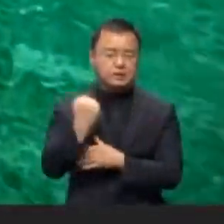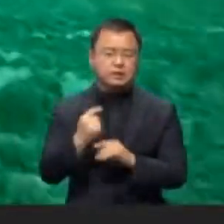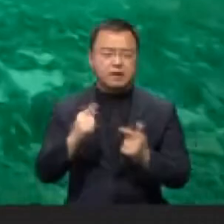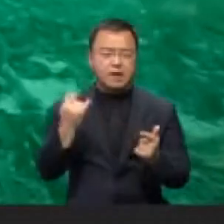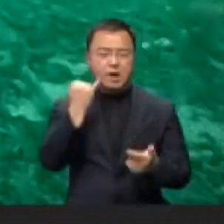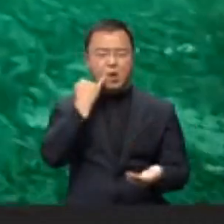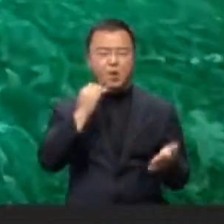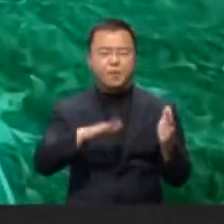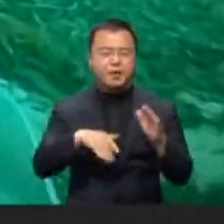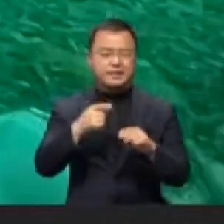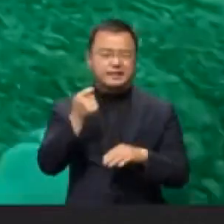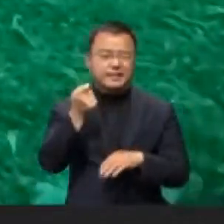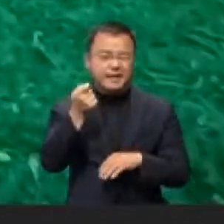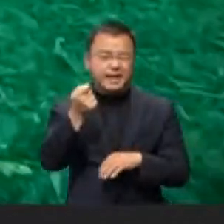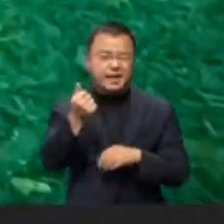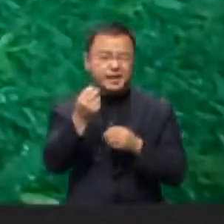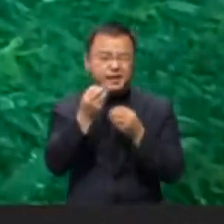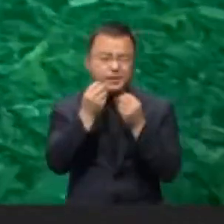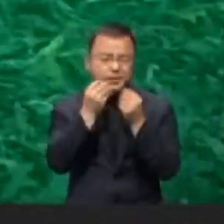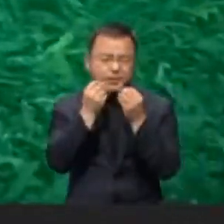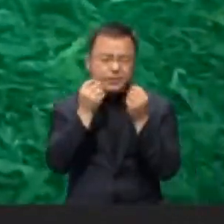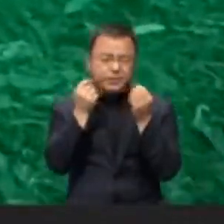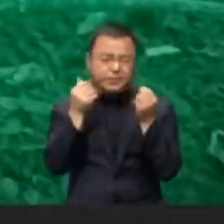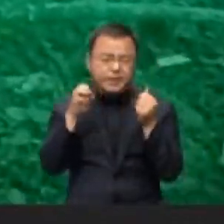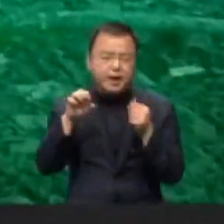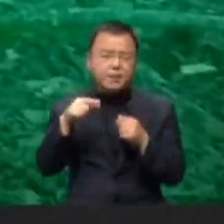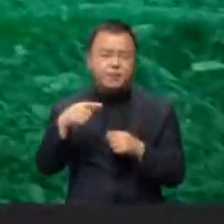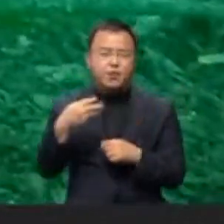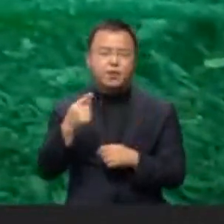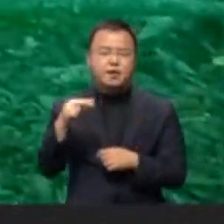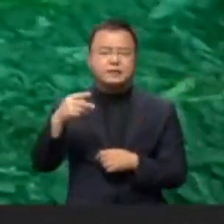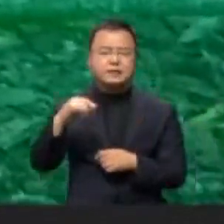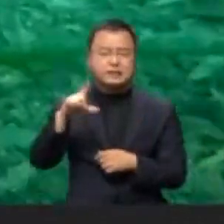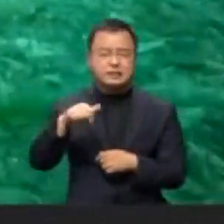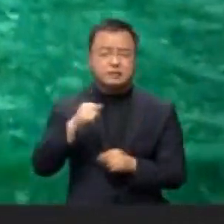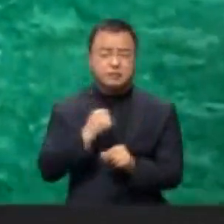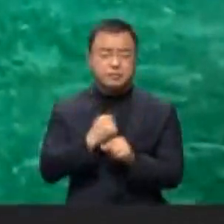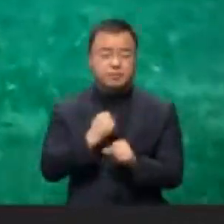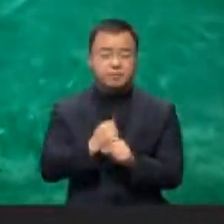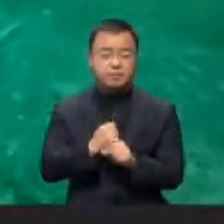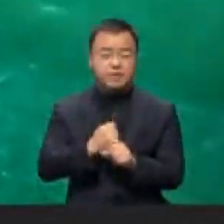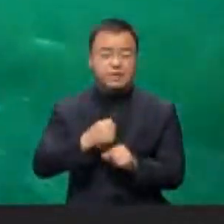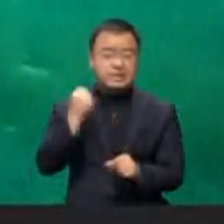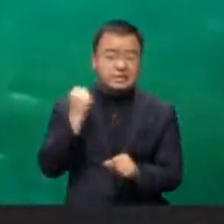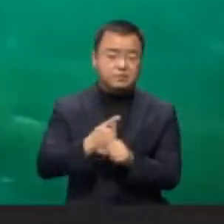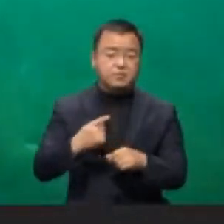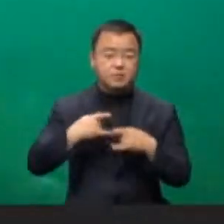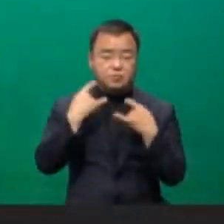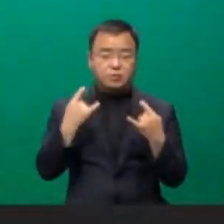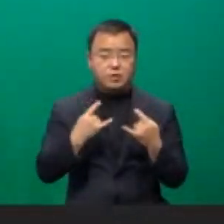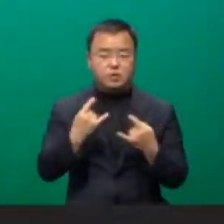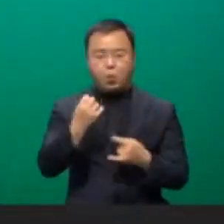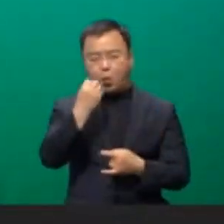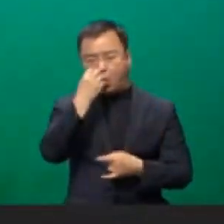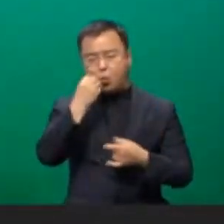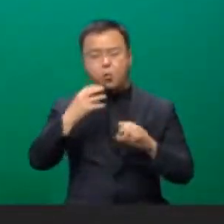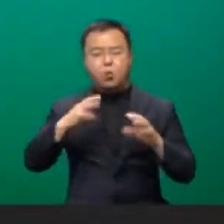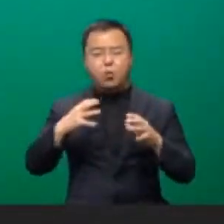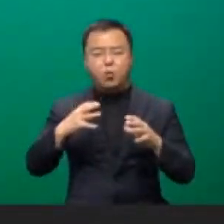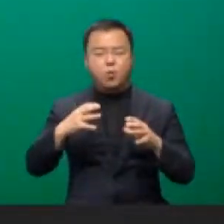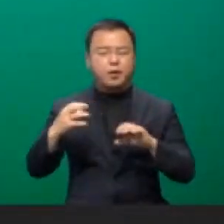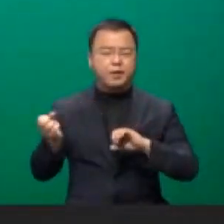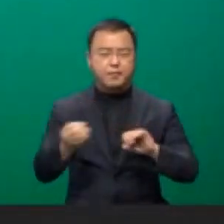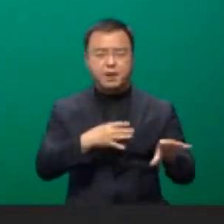미세 플라스틱으로 분해됩니다. 이미 프랑스와 홍콩 바닷속에서는 버려진 마스크들이 발견되고 있습니다.